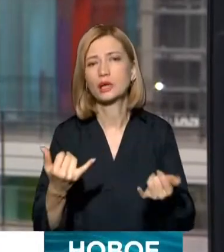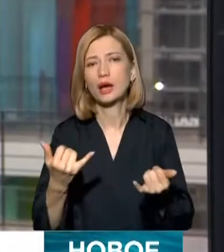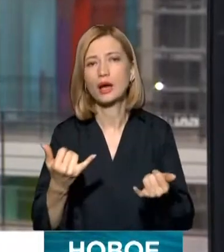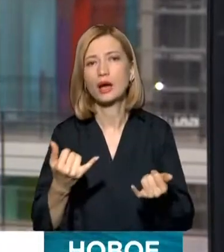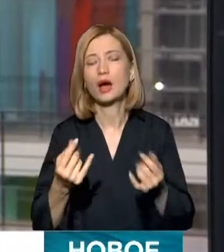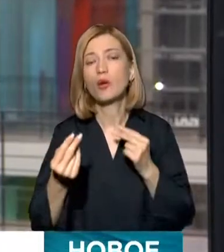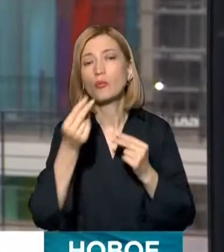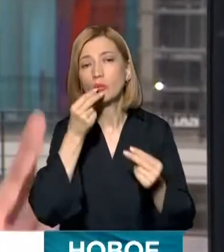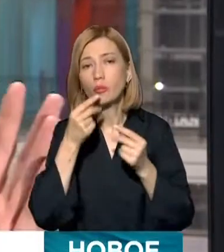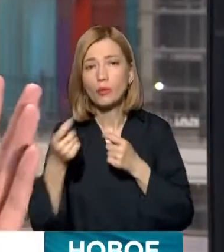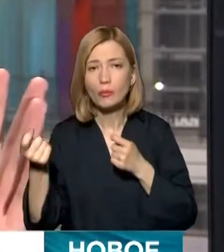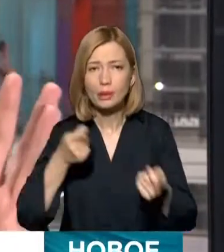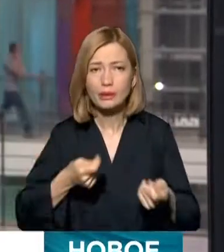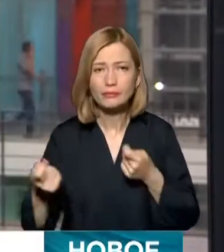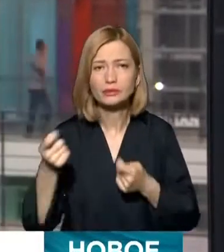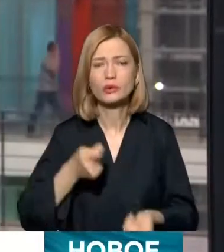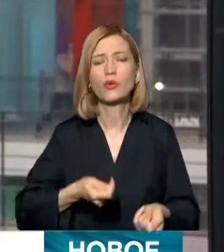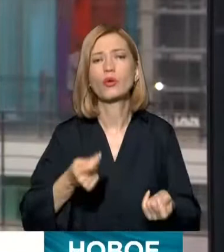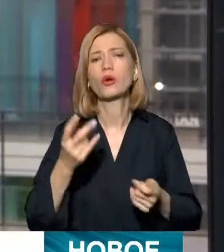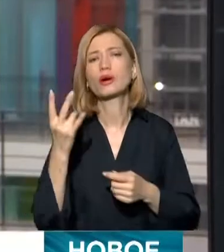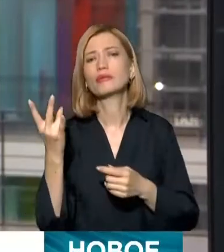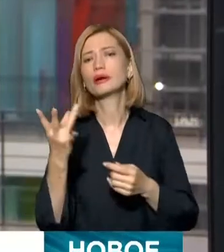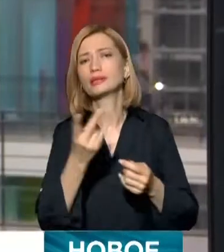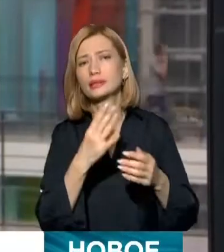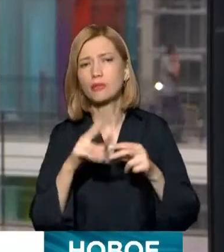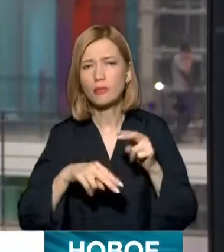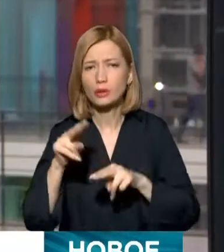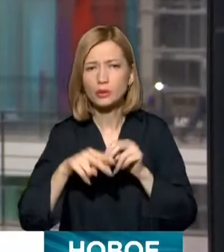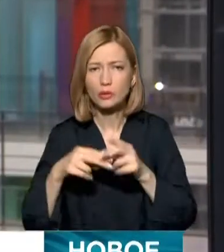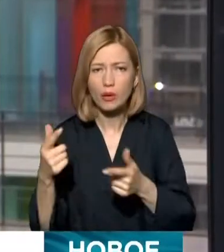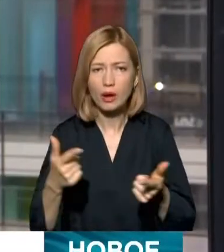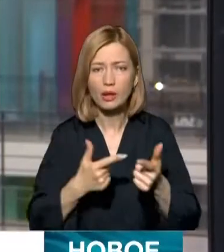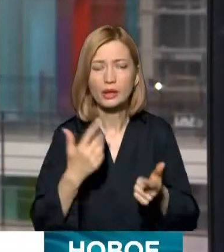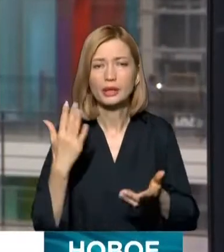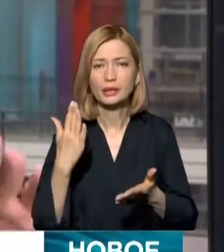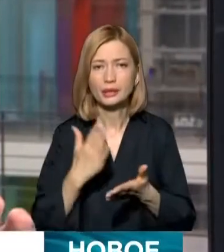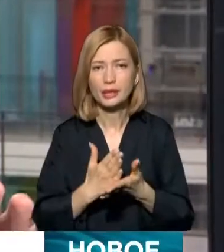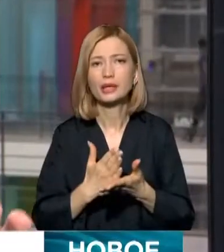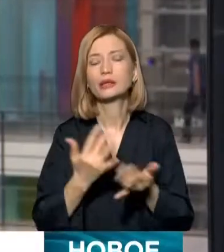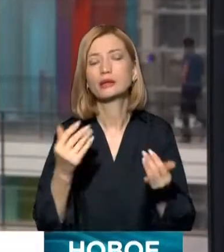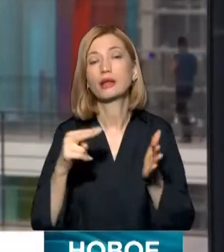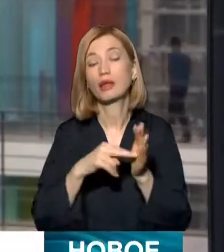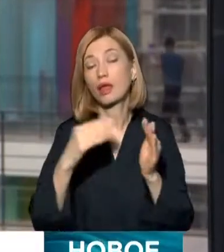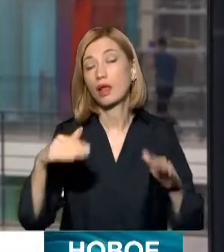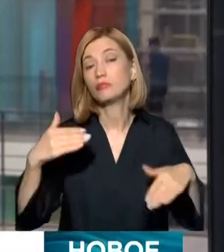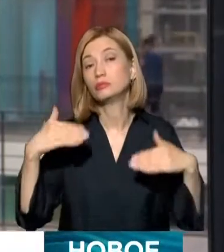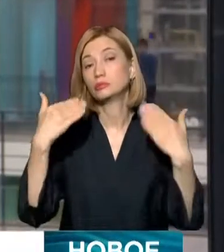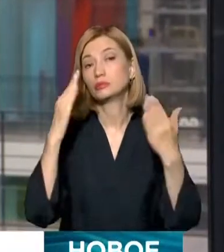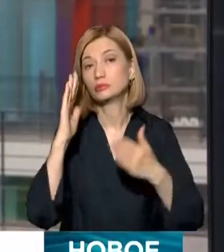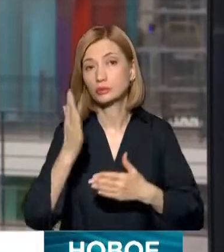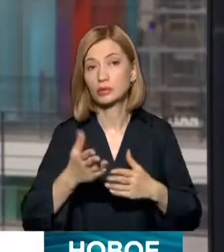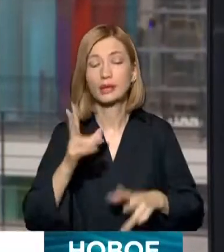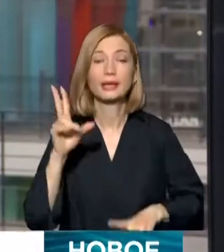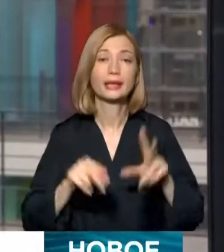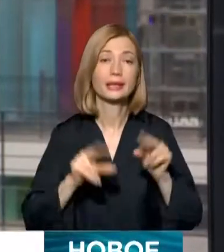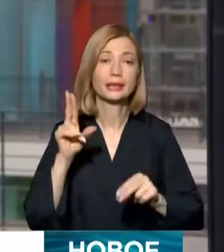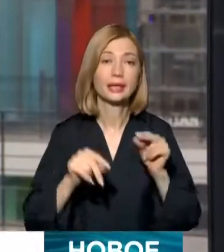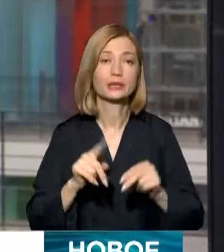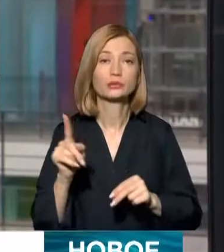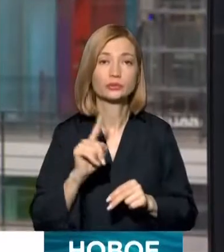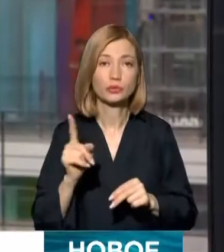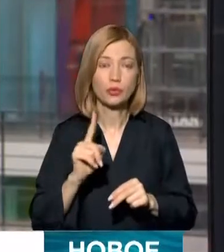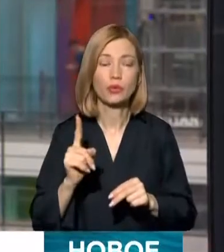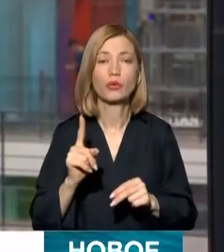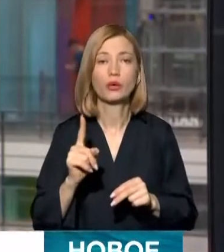продукты питания поставляются. У нас сколько-то квартир на всех построено. Вот это все в моменте начнет дорожать. Я сильно надеюсь, что после этого резко начнут